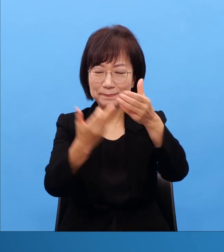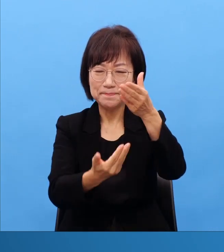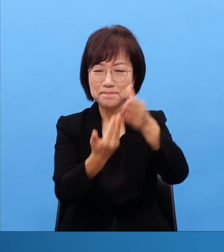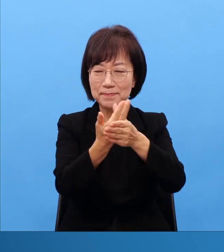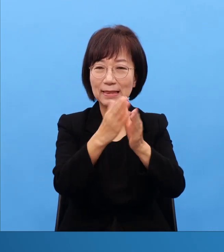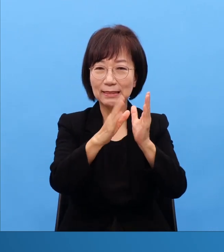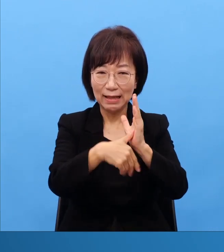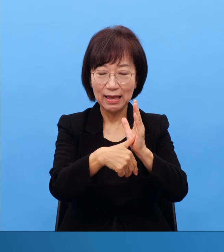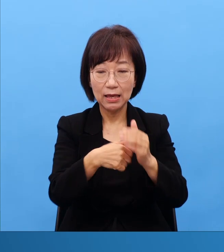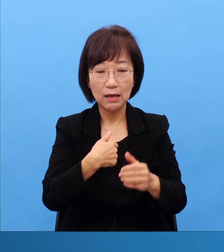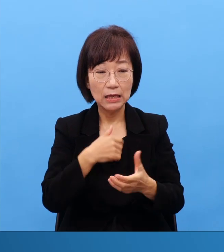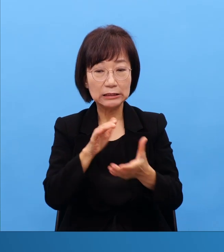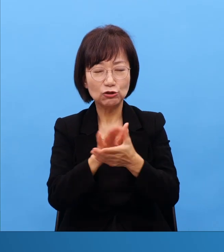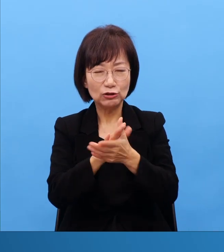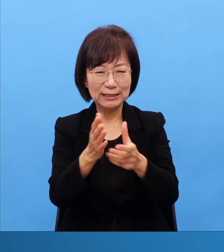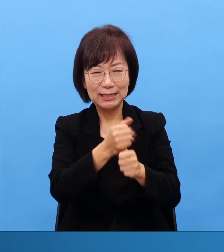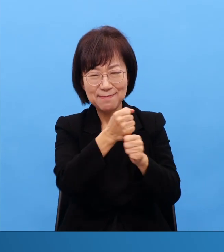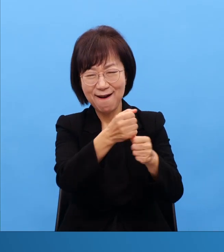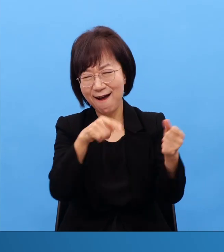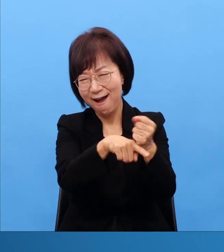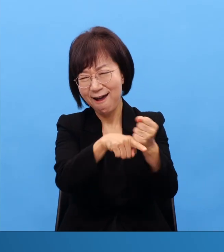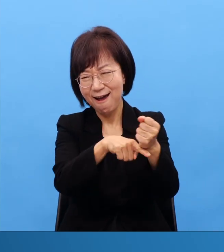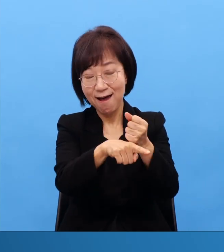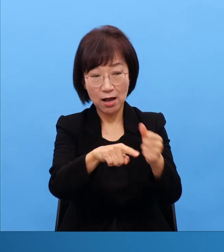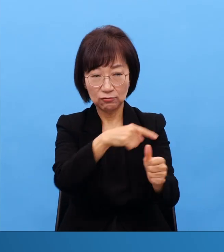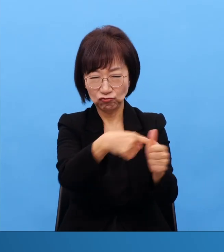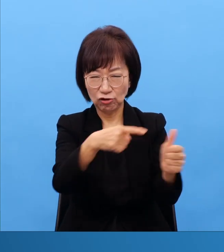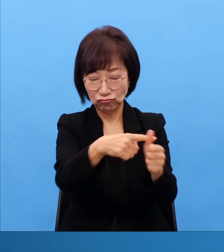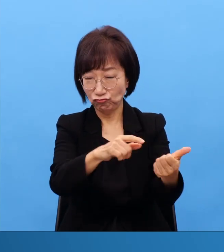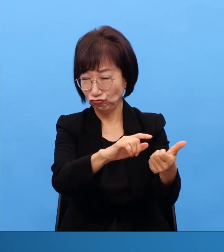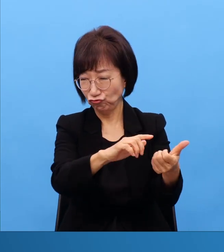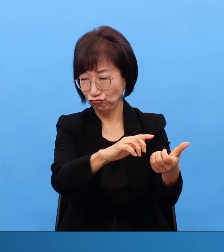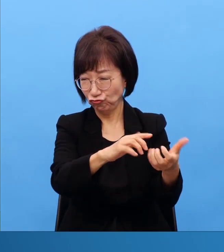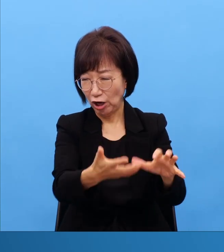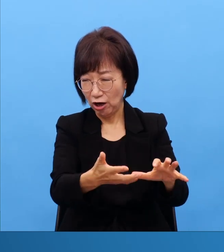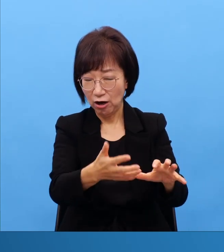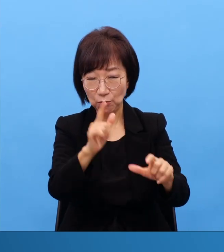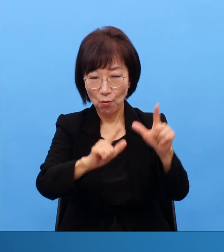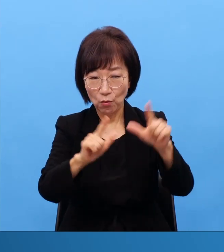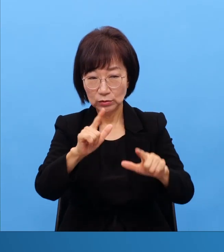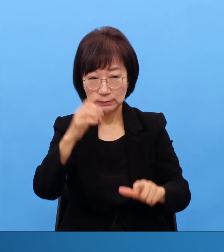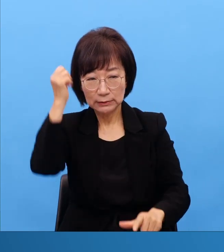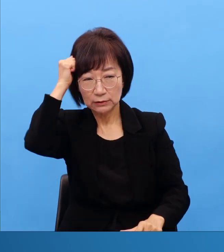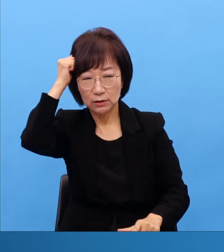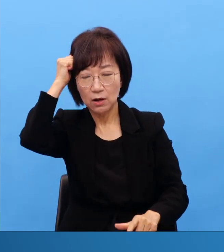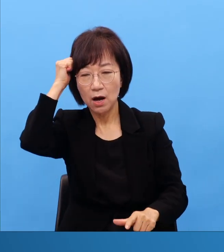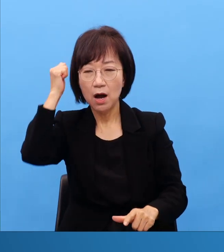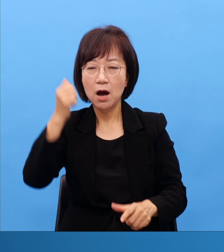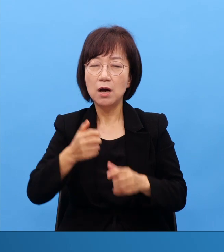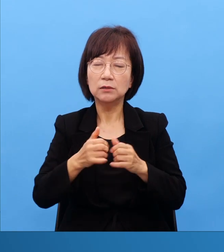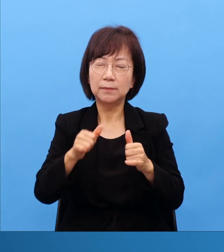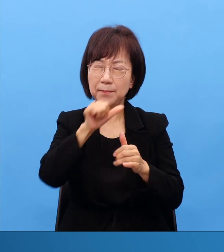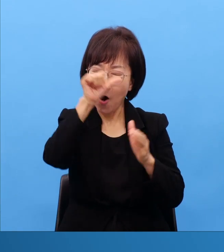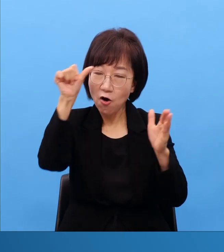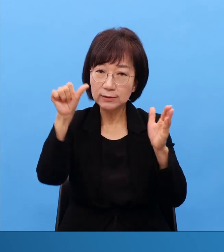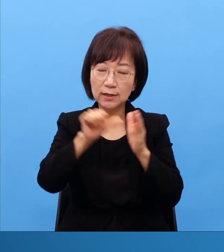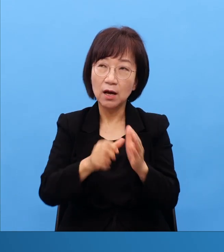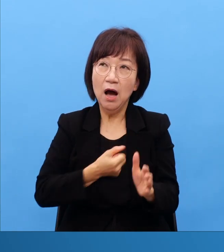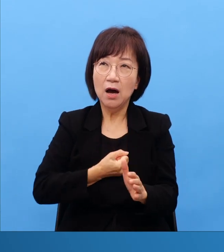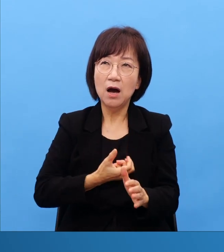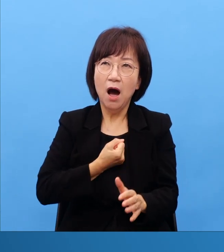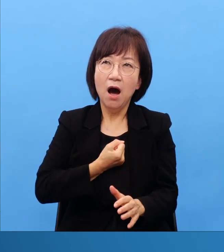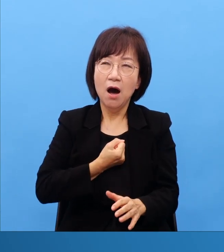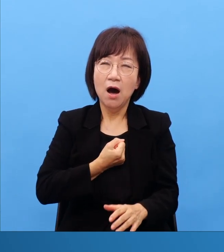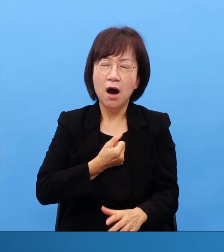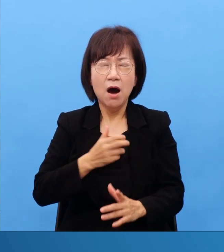그 트라우마가 남아있는 거죠. We also have the May 18th Gwangju uprisings where a lot of the democracy movements were taking place within our country. People saw their